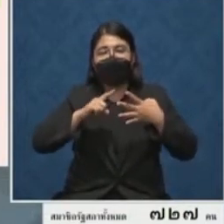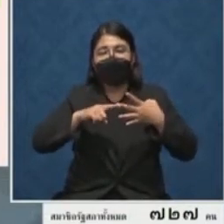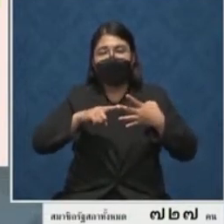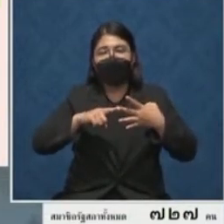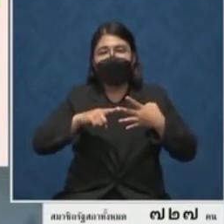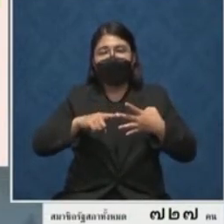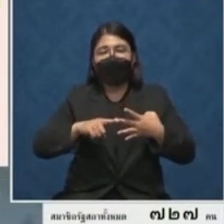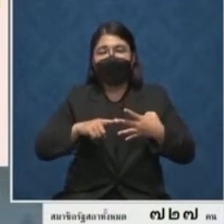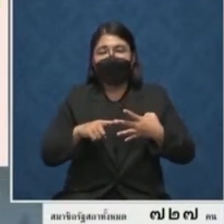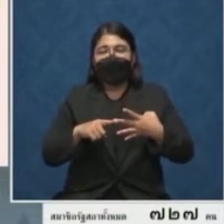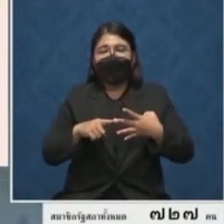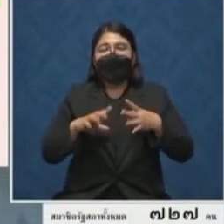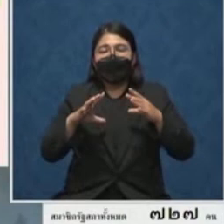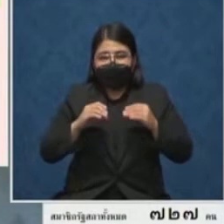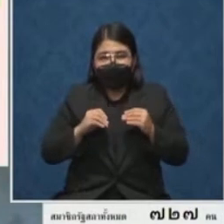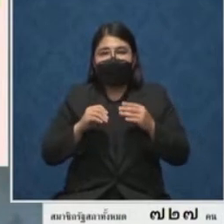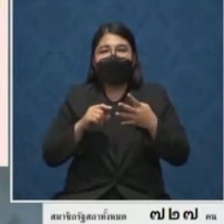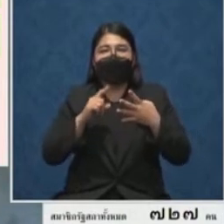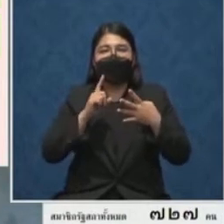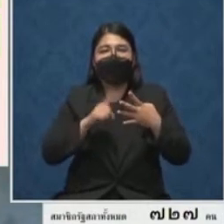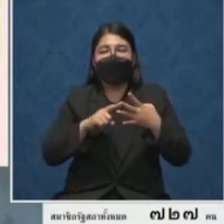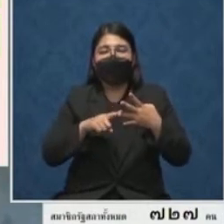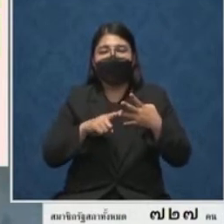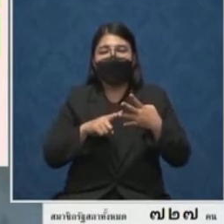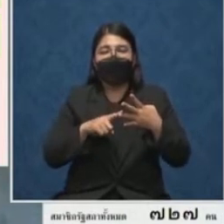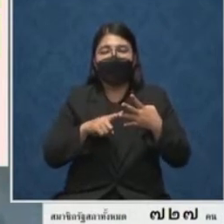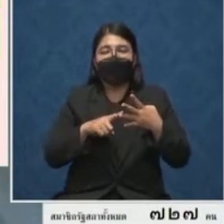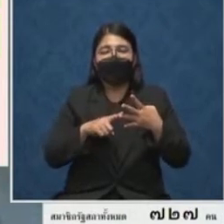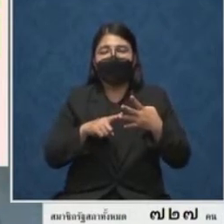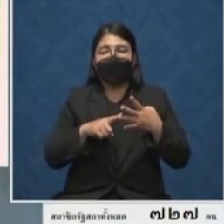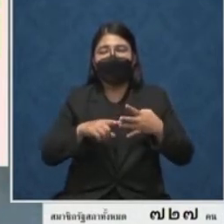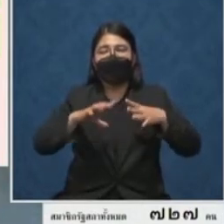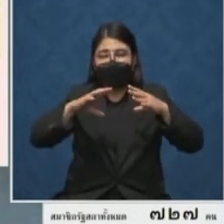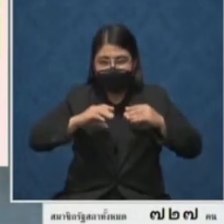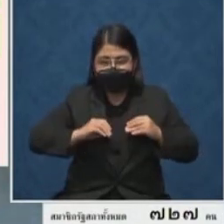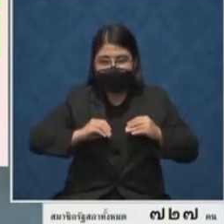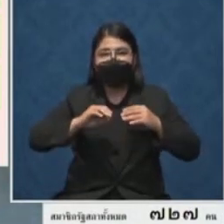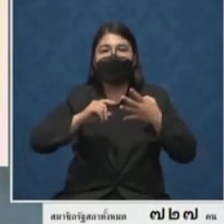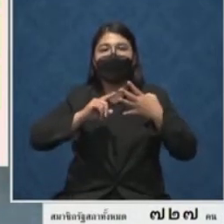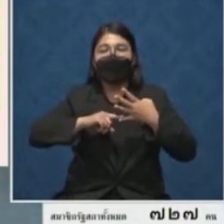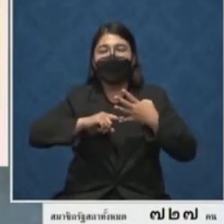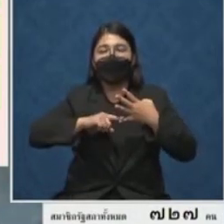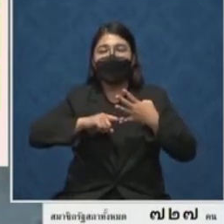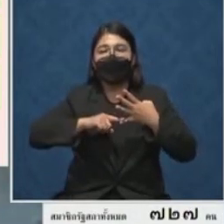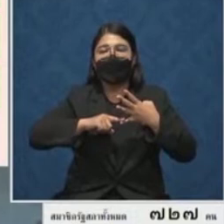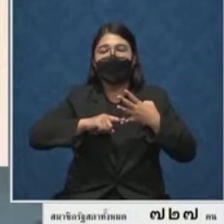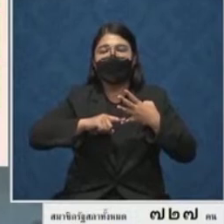การ3รับหลักการ4รับหลักการครับ